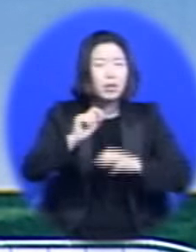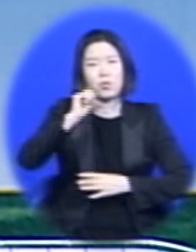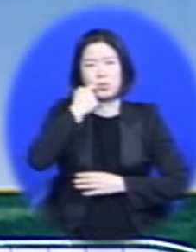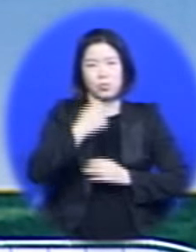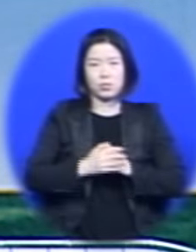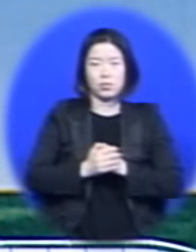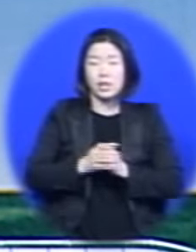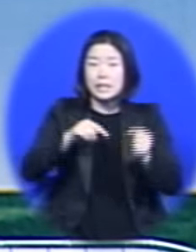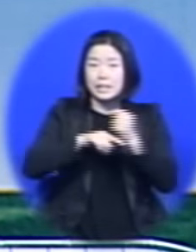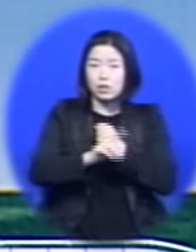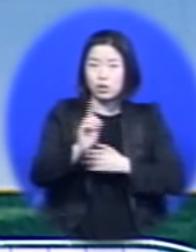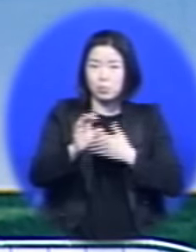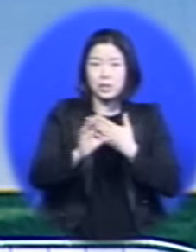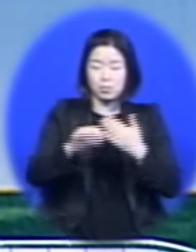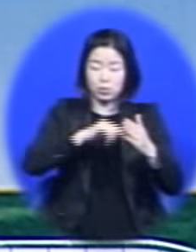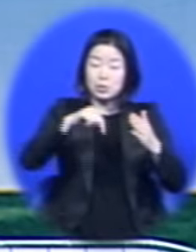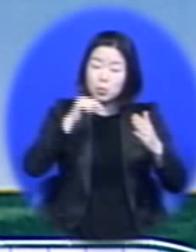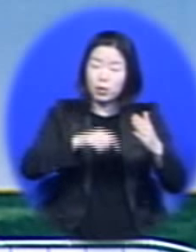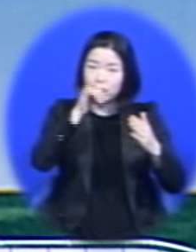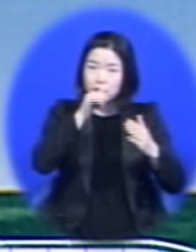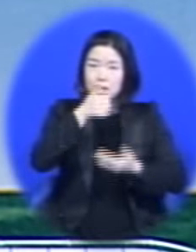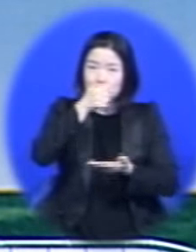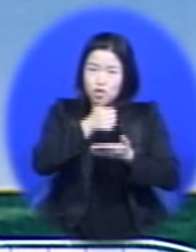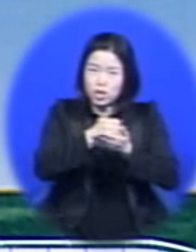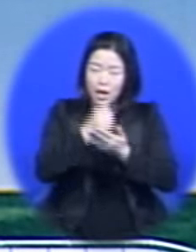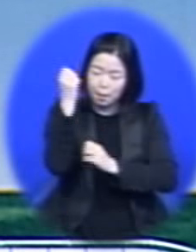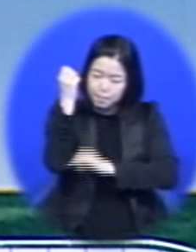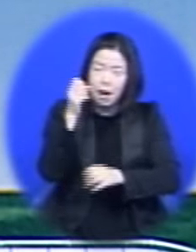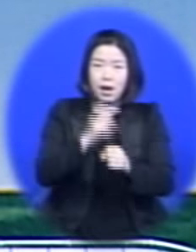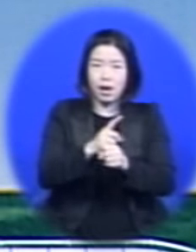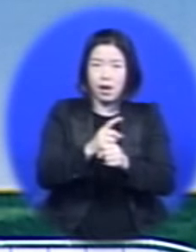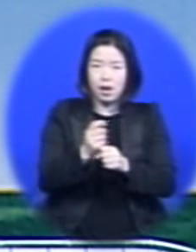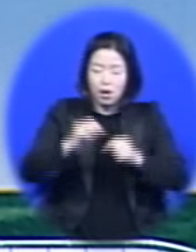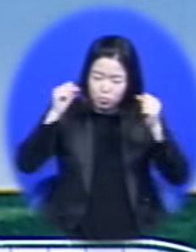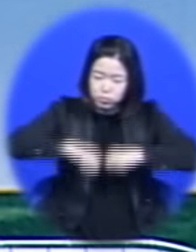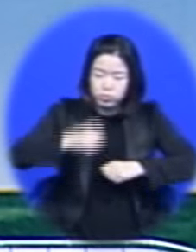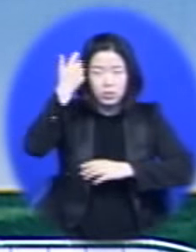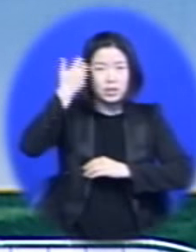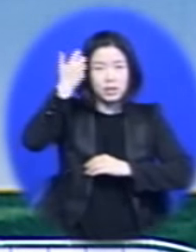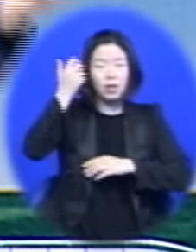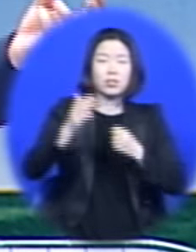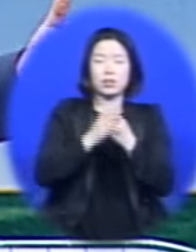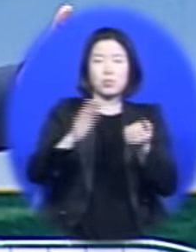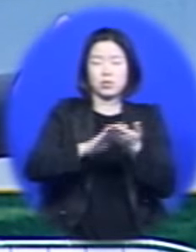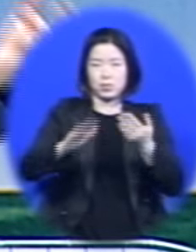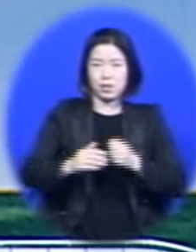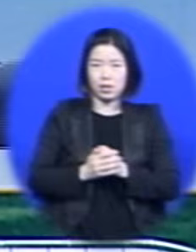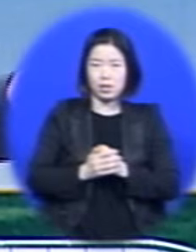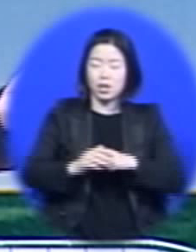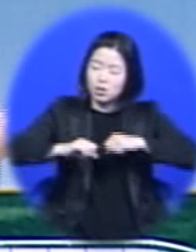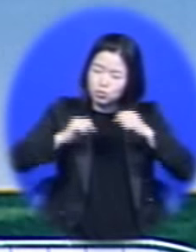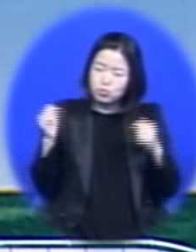이유는 우리 속에 있는 바로 이 죄악의 본성, 불순종의 영 때문입니다. 순종은 너무 힘들고